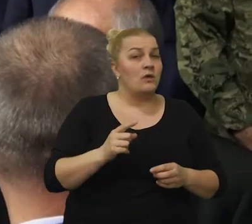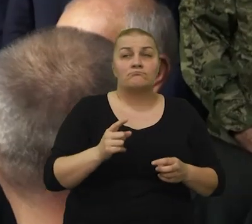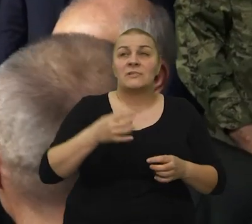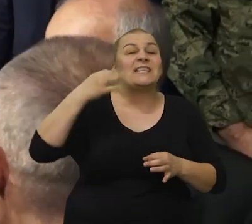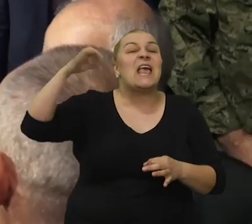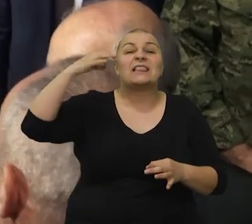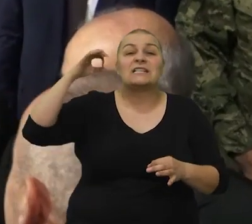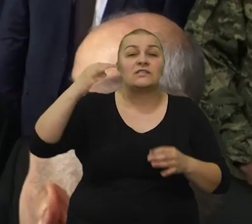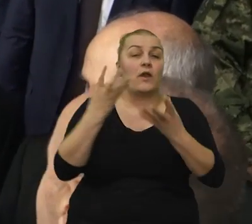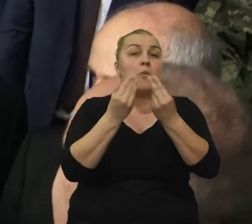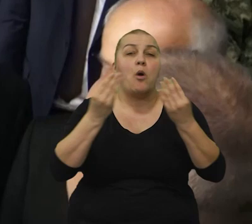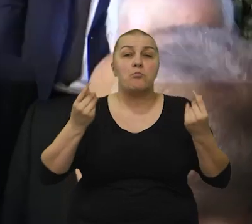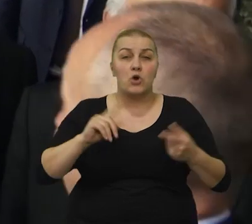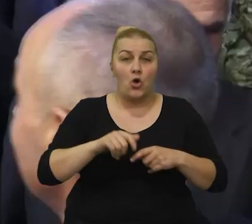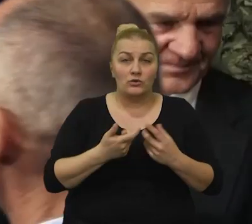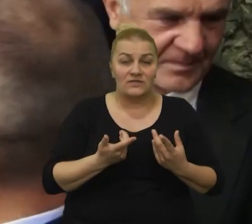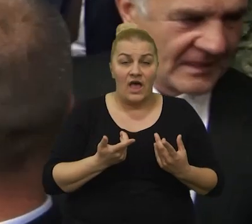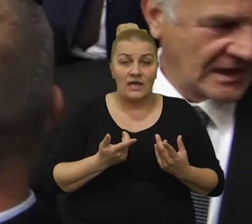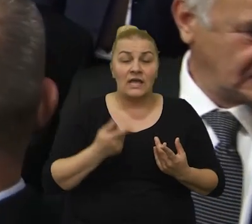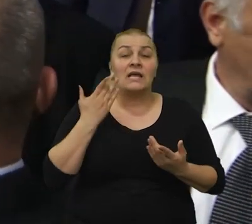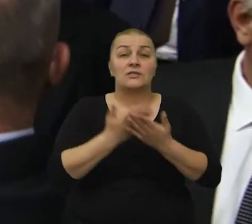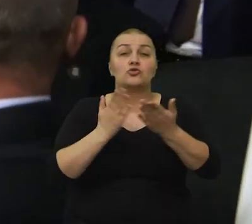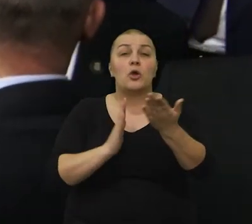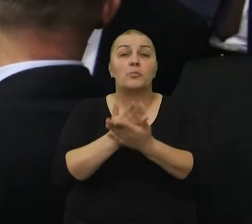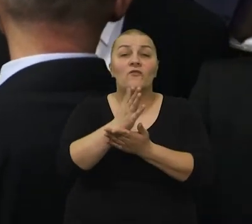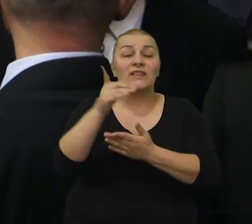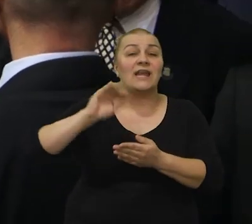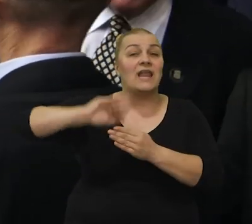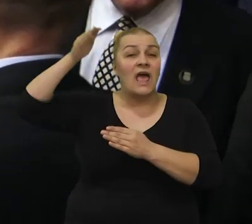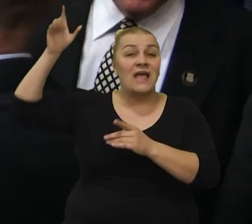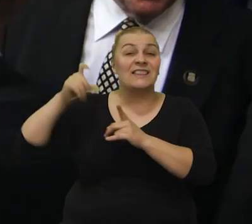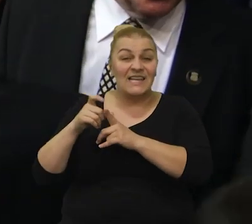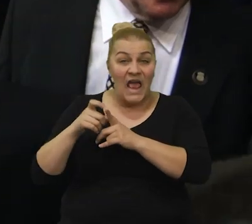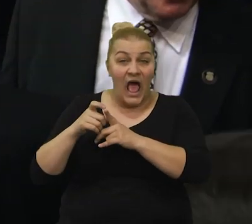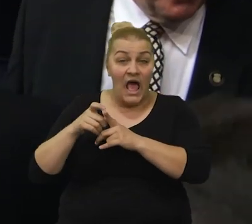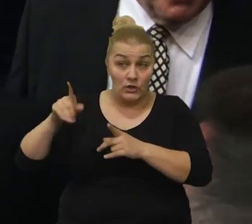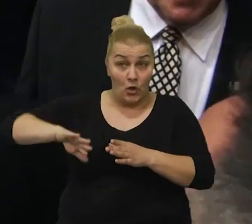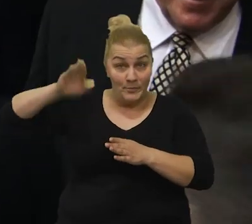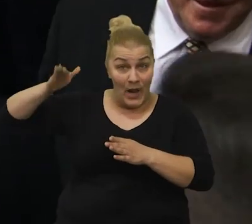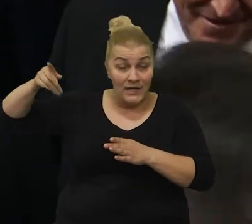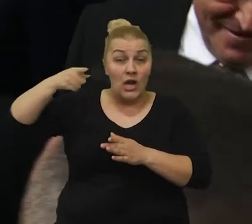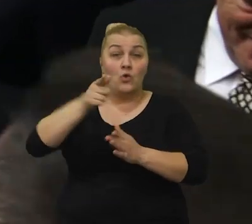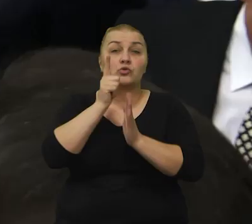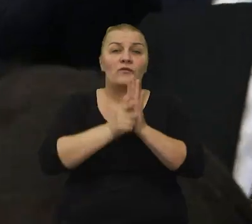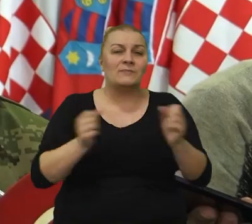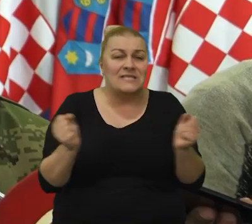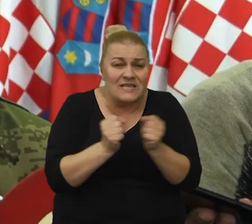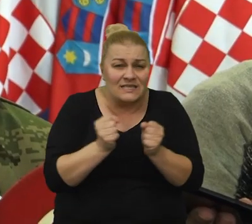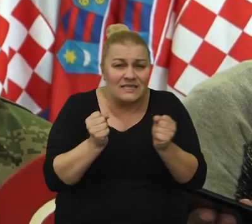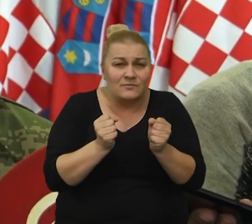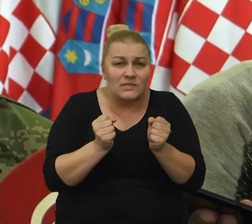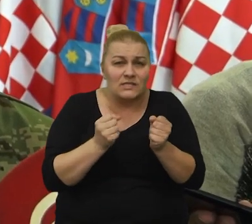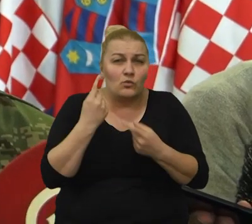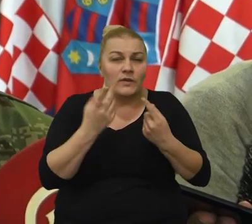jedinstvena po mnogo čemu, prije svega po tome što je provedena na Dinari, na planini koja je u to doba u